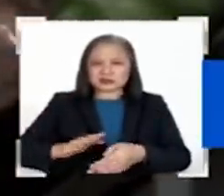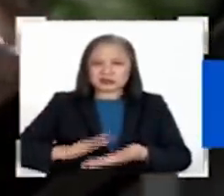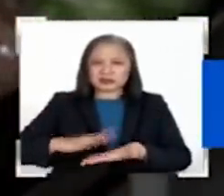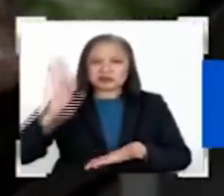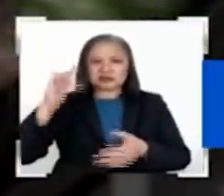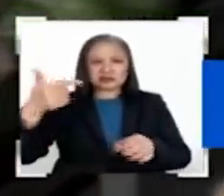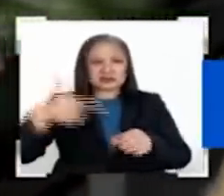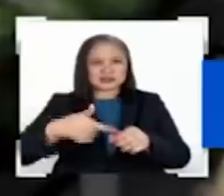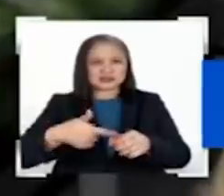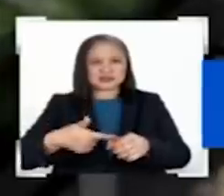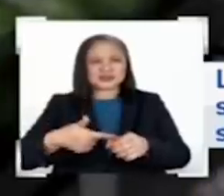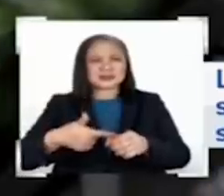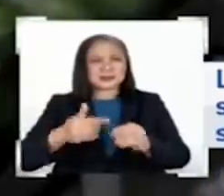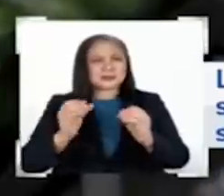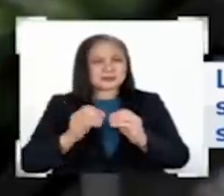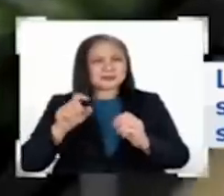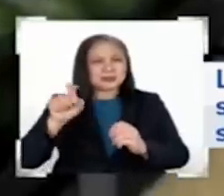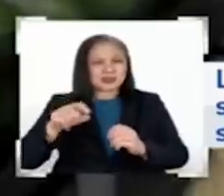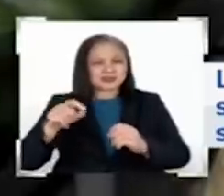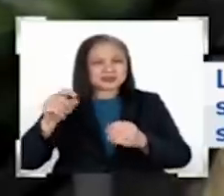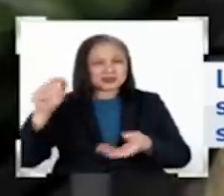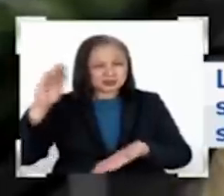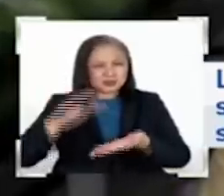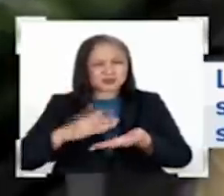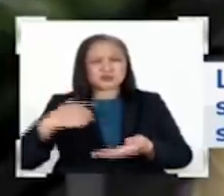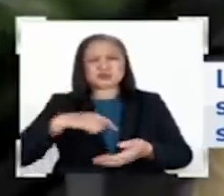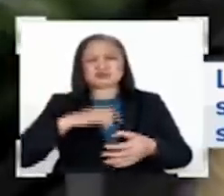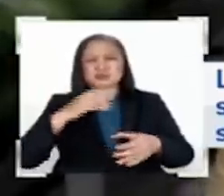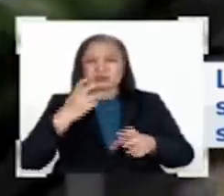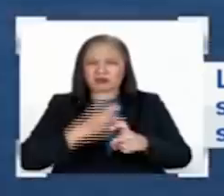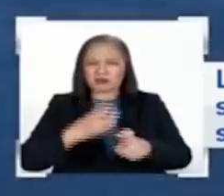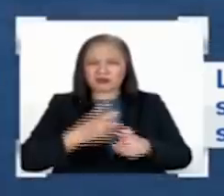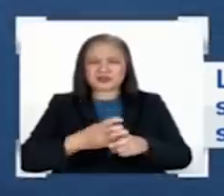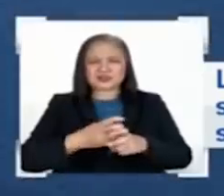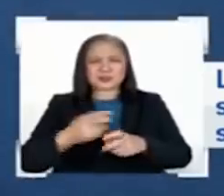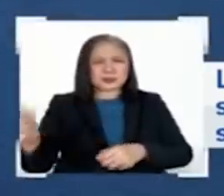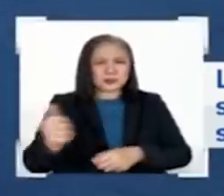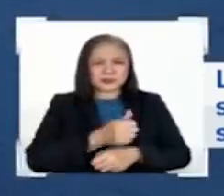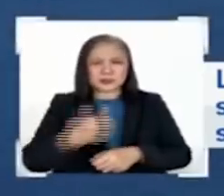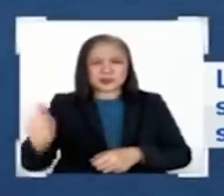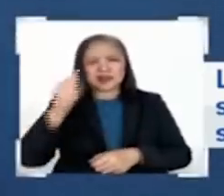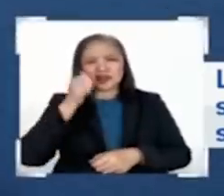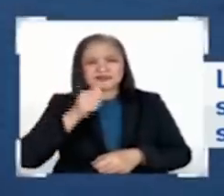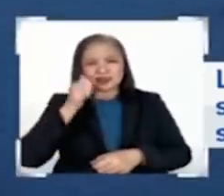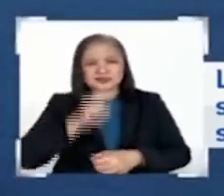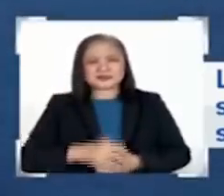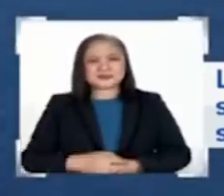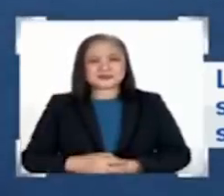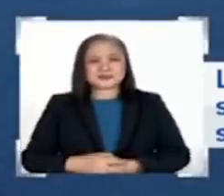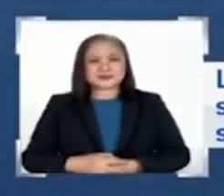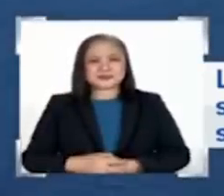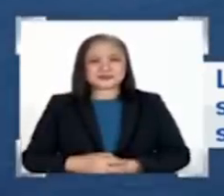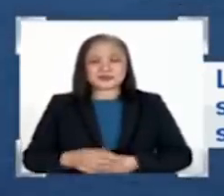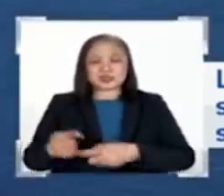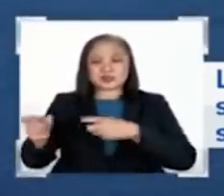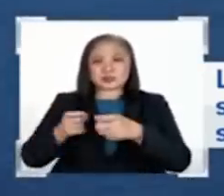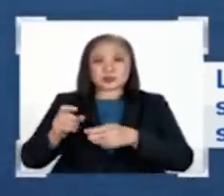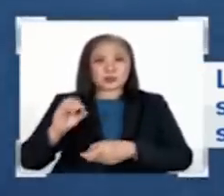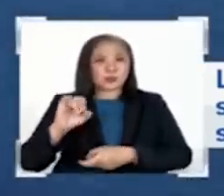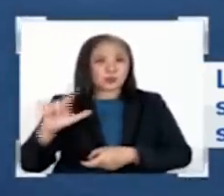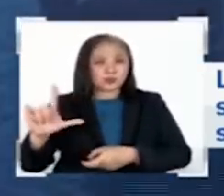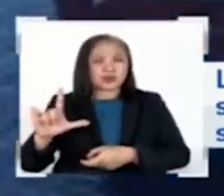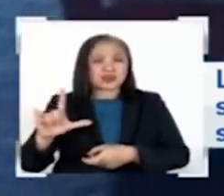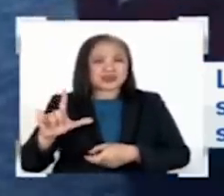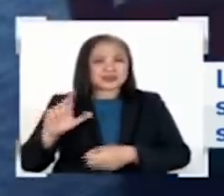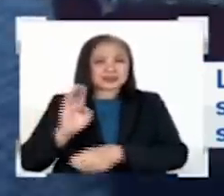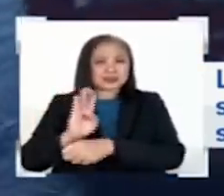muna ng konti dahil nahihirapan na rin kami bumiyahe sa araw-araw. Deregulated ang oil industry sa bansa. Umaasa lang